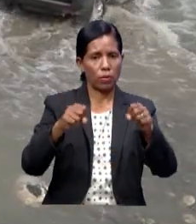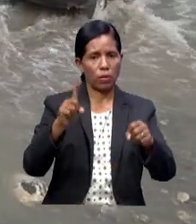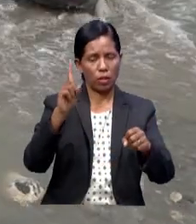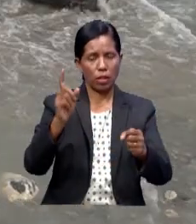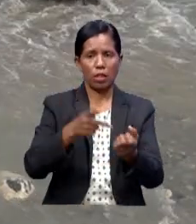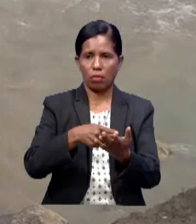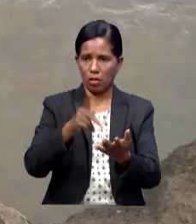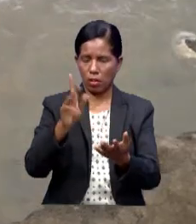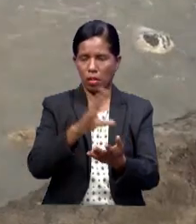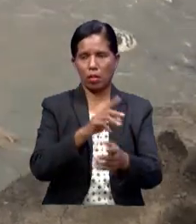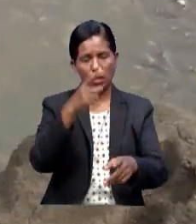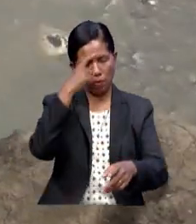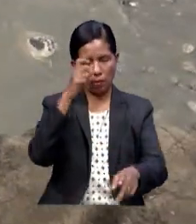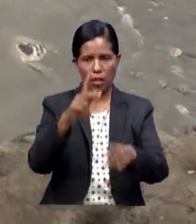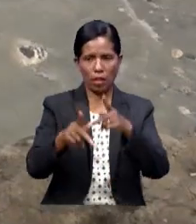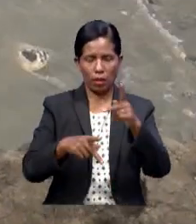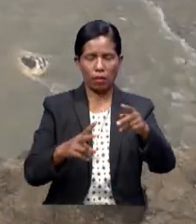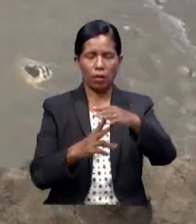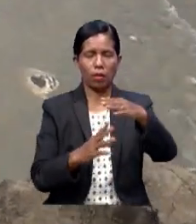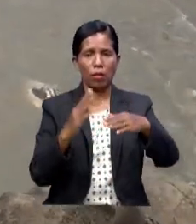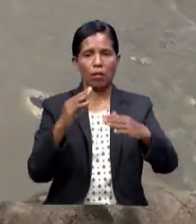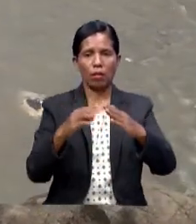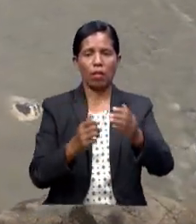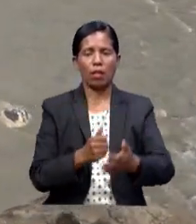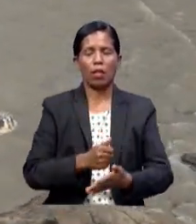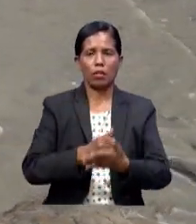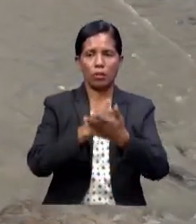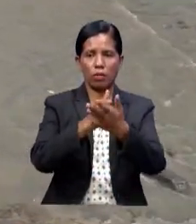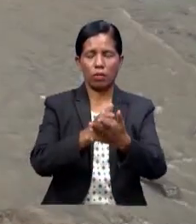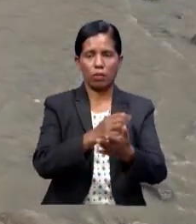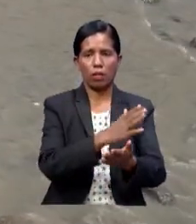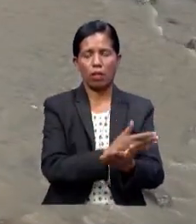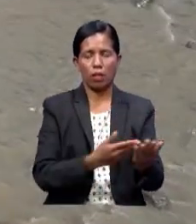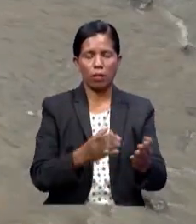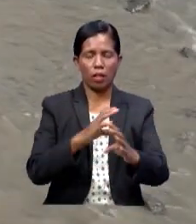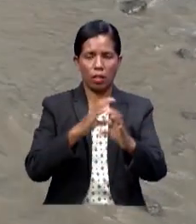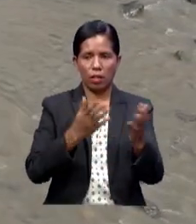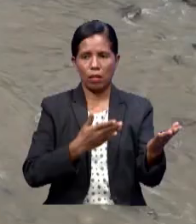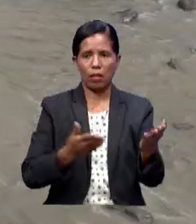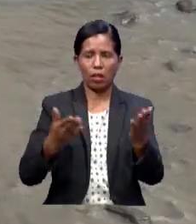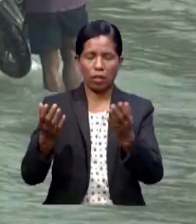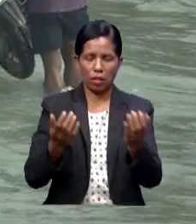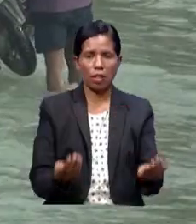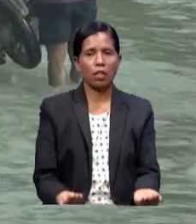Tamba komunidade nebe hela basic ponti refere ajuda manda kareta nebe atu liu no hulan